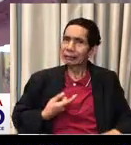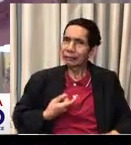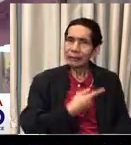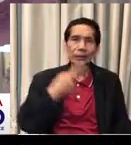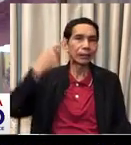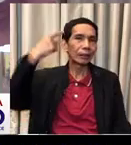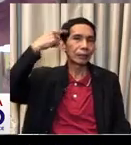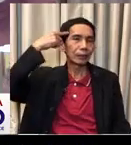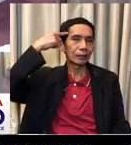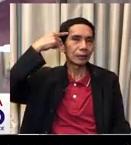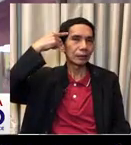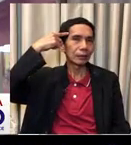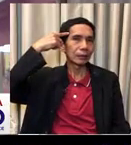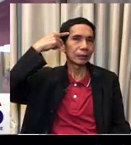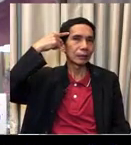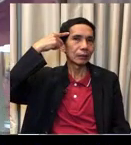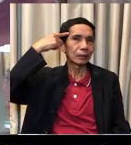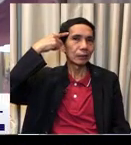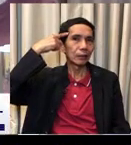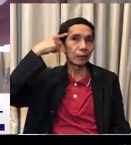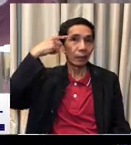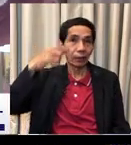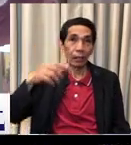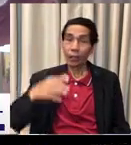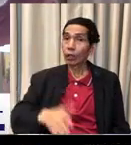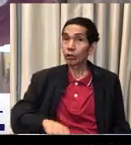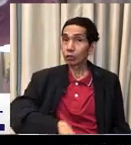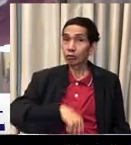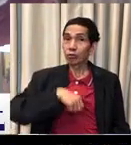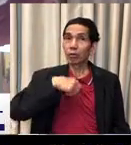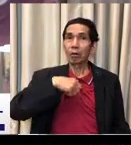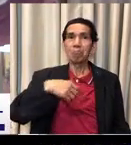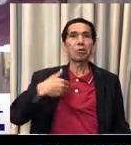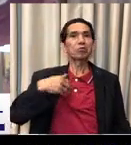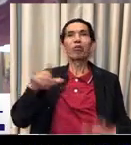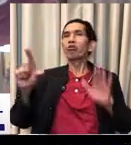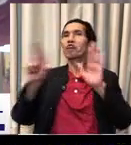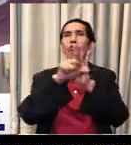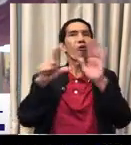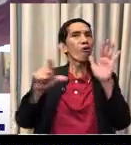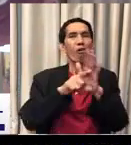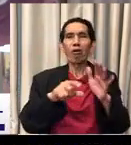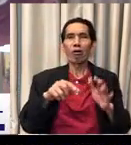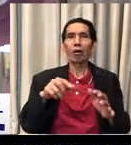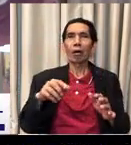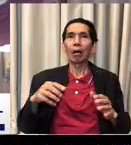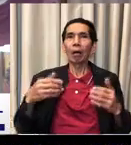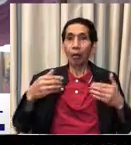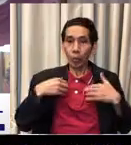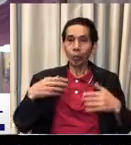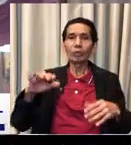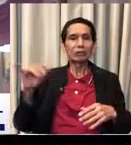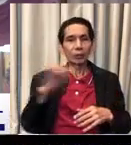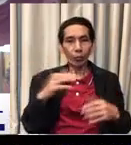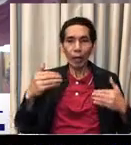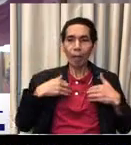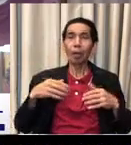isipin. At ang pinagmamalaki ng mga yan, may mga batas daw. Batas. May batas din na